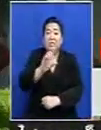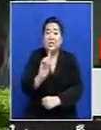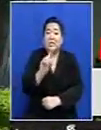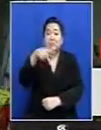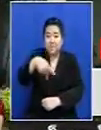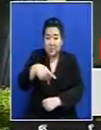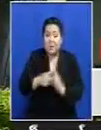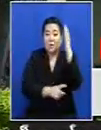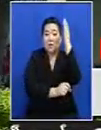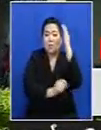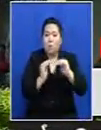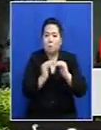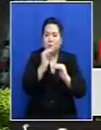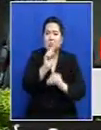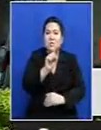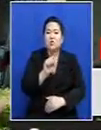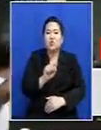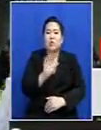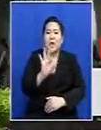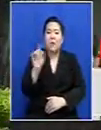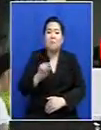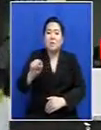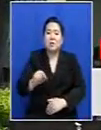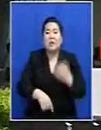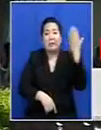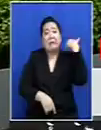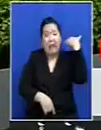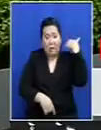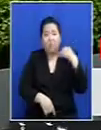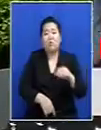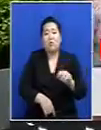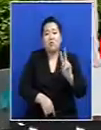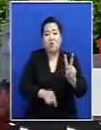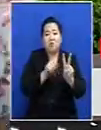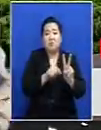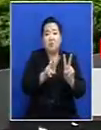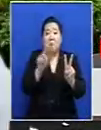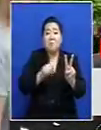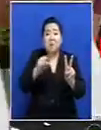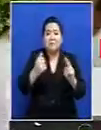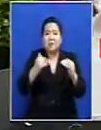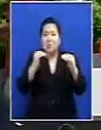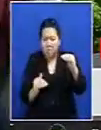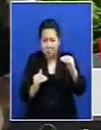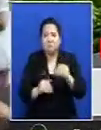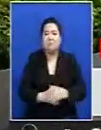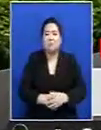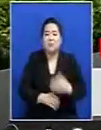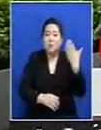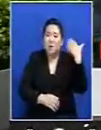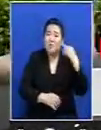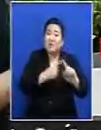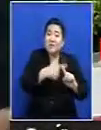ร์จะโตอยู่ที่ 1.9% ในปีนี้ลดลงจาก 2.2% ที่เคยคาดการไว้ในผลสำรวจเมื่อเดือนธันวา